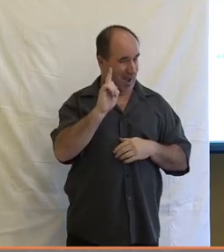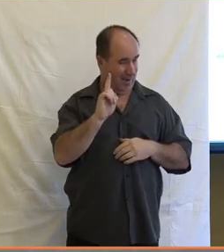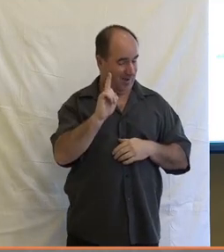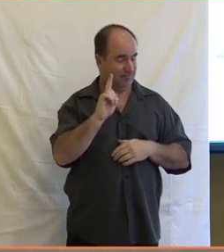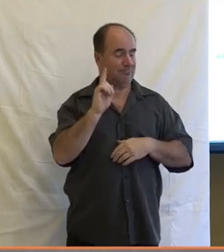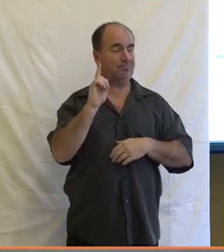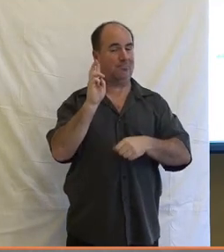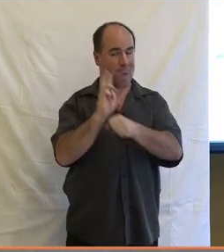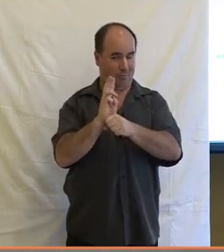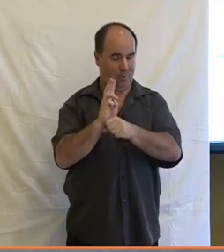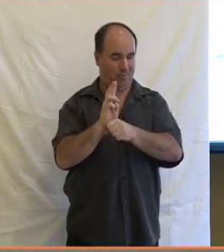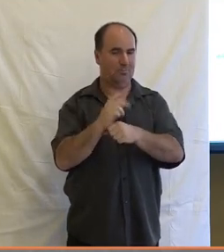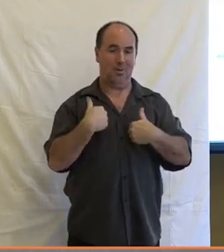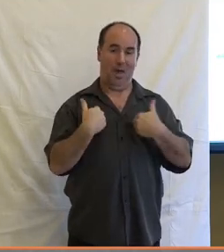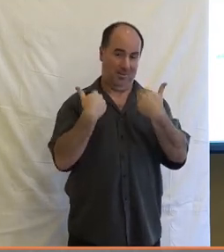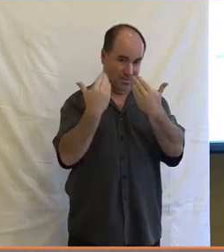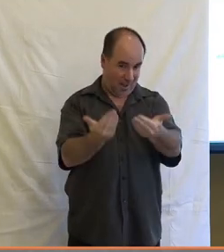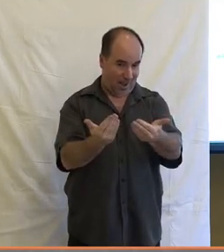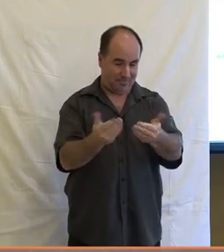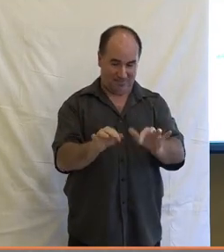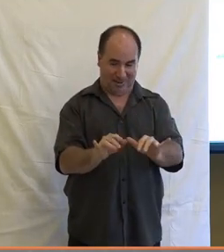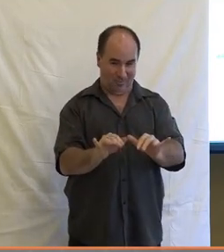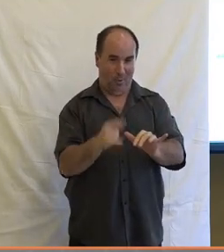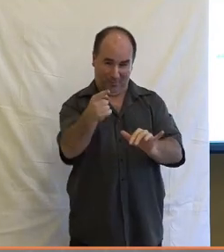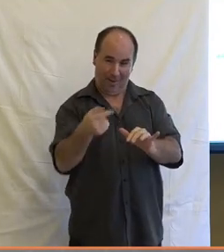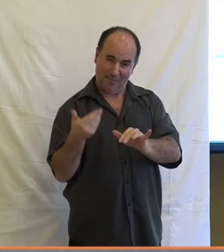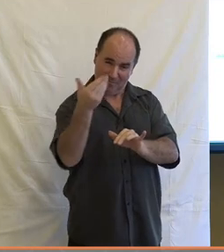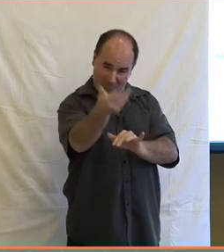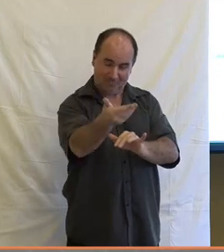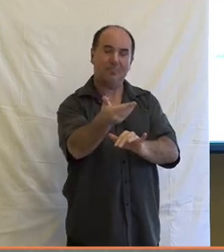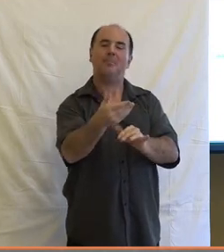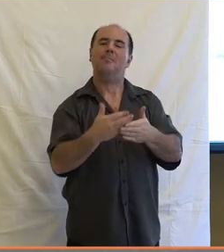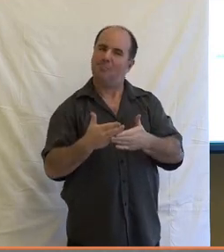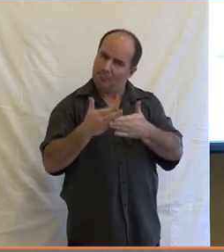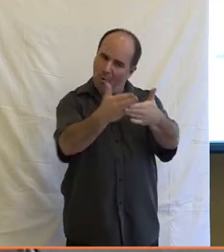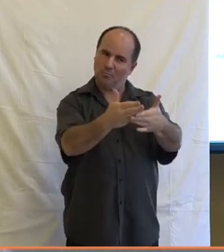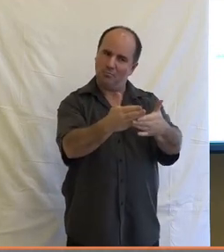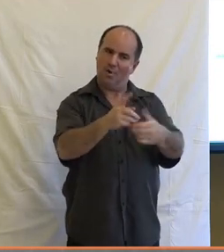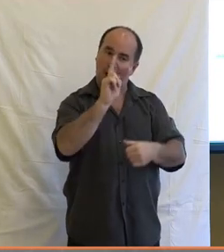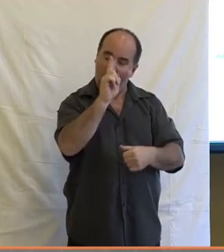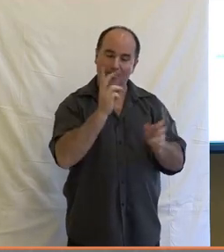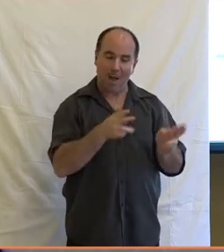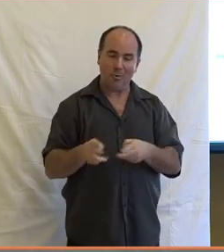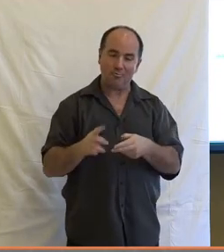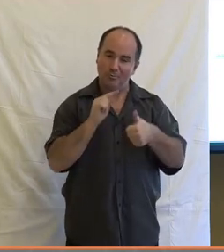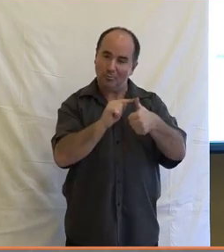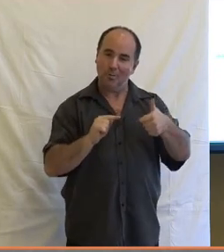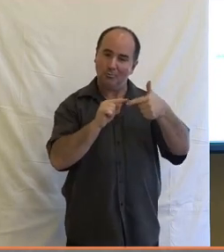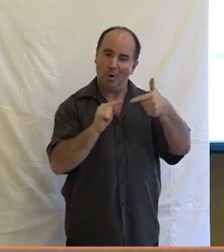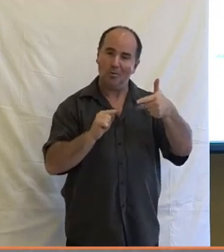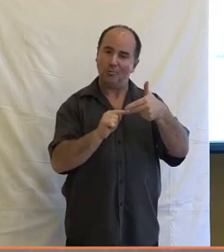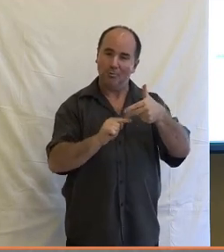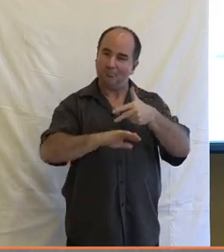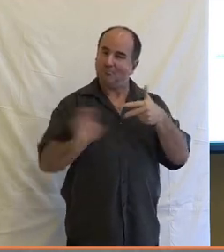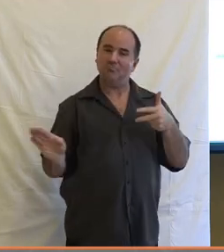říct, jasně, tohle ti jako hodně pomůže, může, ale teď to má tyhle ty možnosti. To znamená, pokud máš